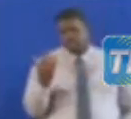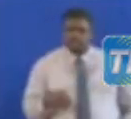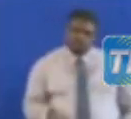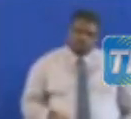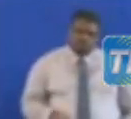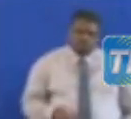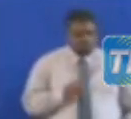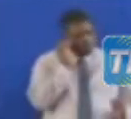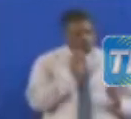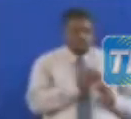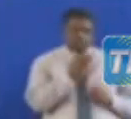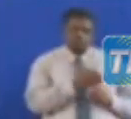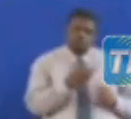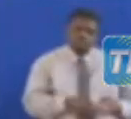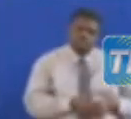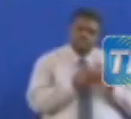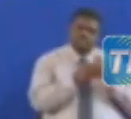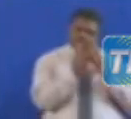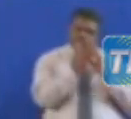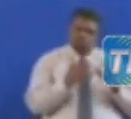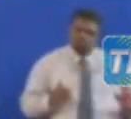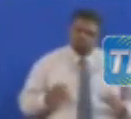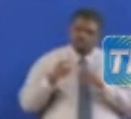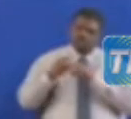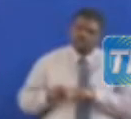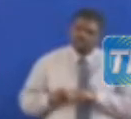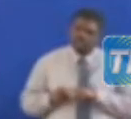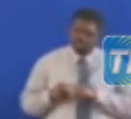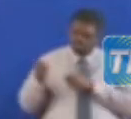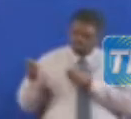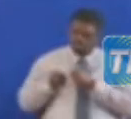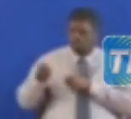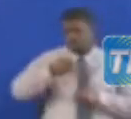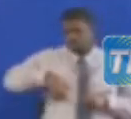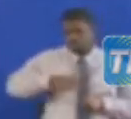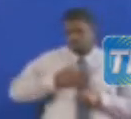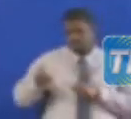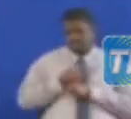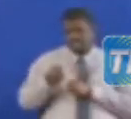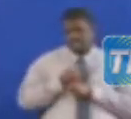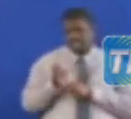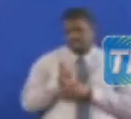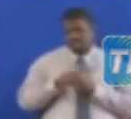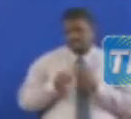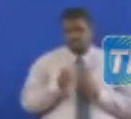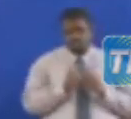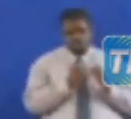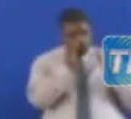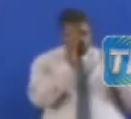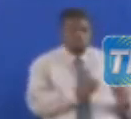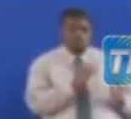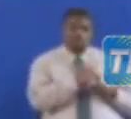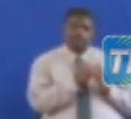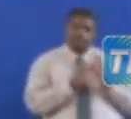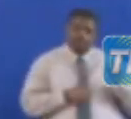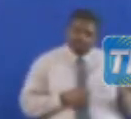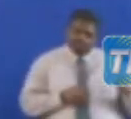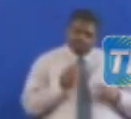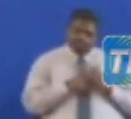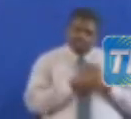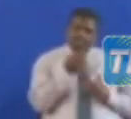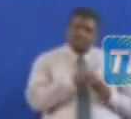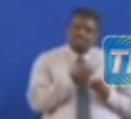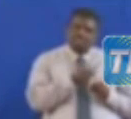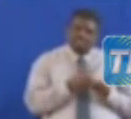15.25 kwa ajili ya ujenzi wa nyumba za makazi kwa ajili ya wakurugenzi wetu watendaji wa halmashauri na wakuu wa idara. Na kati ya fedha